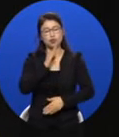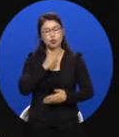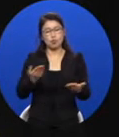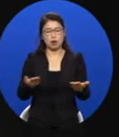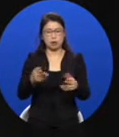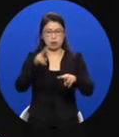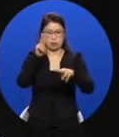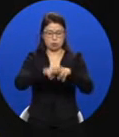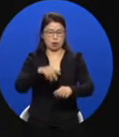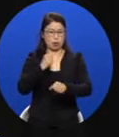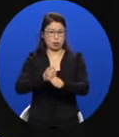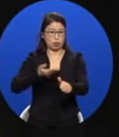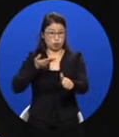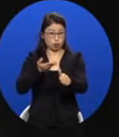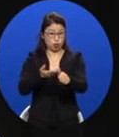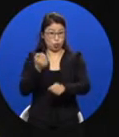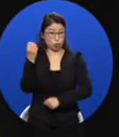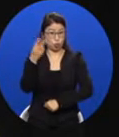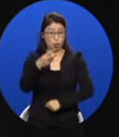창출 그다음에